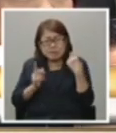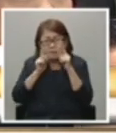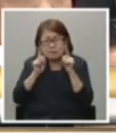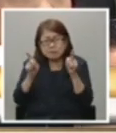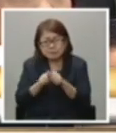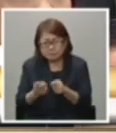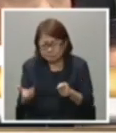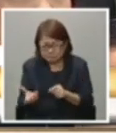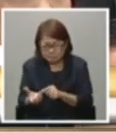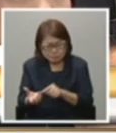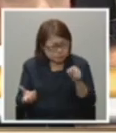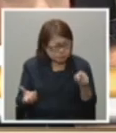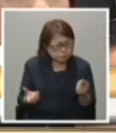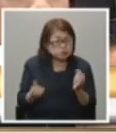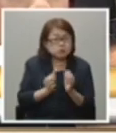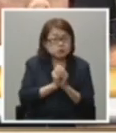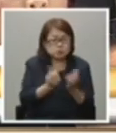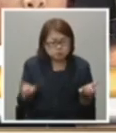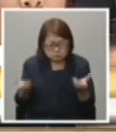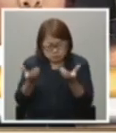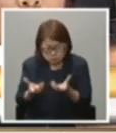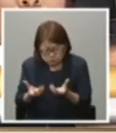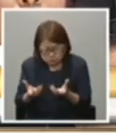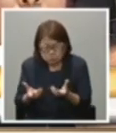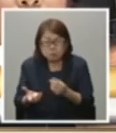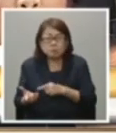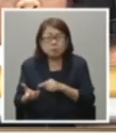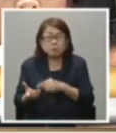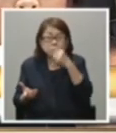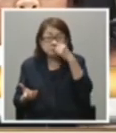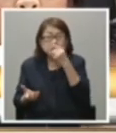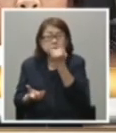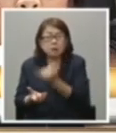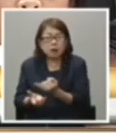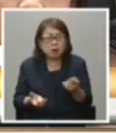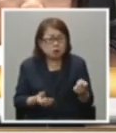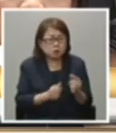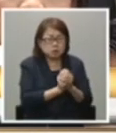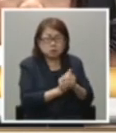ามารถสู้สินค้าจีนที่เข้ามาแล้วผ่าน EEC ได้เ